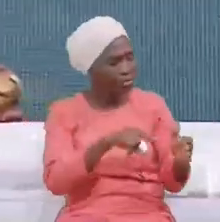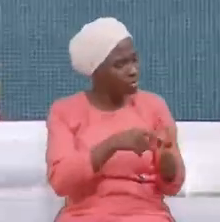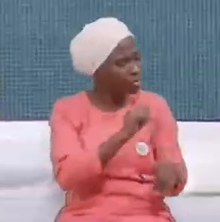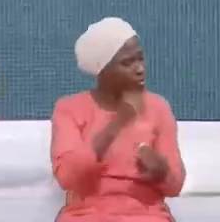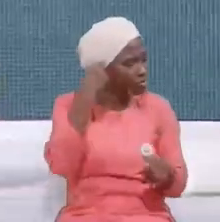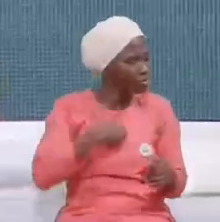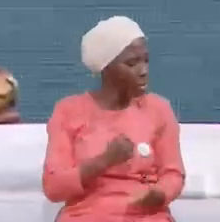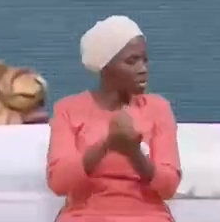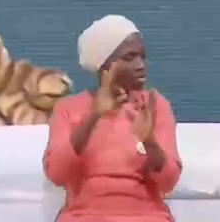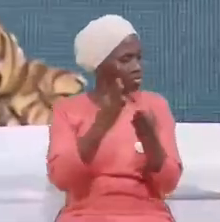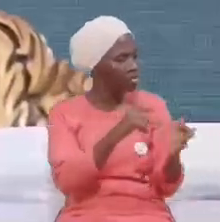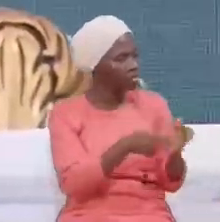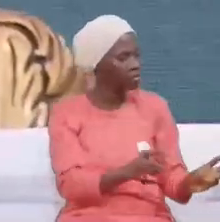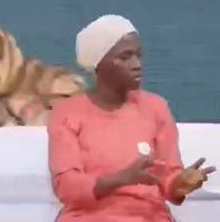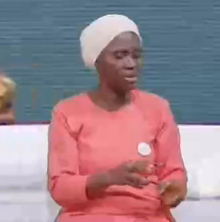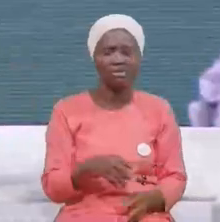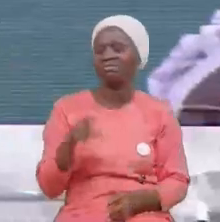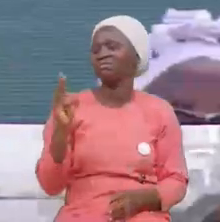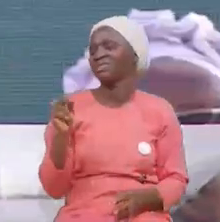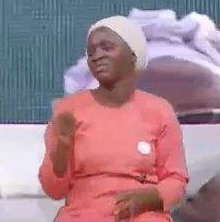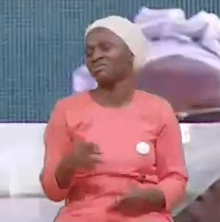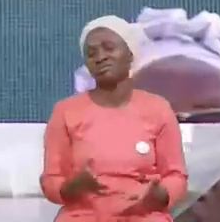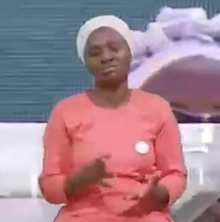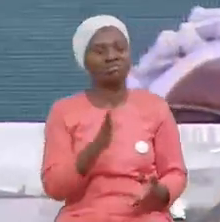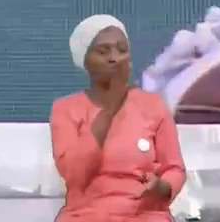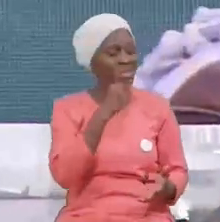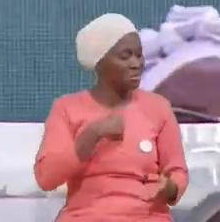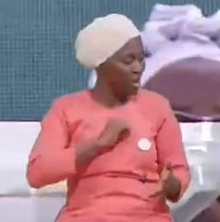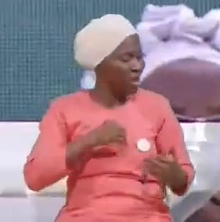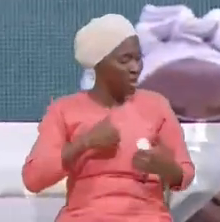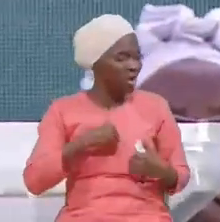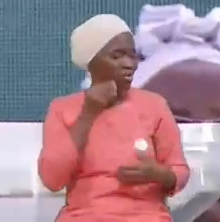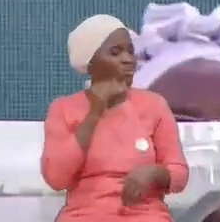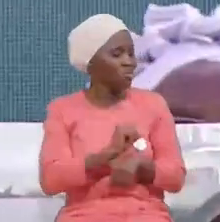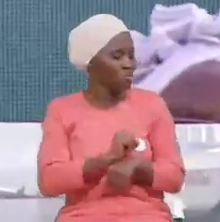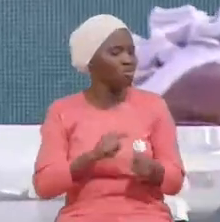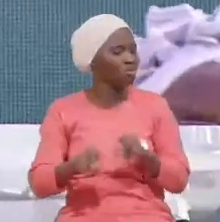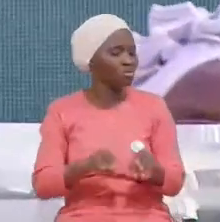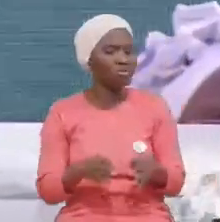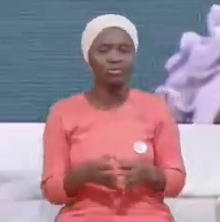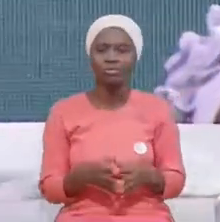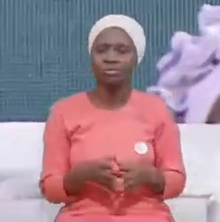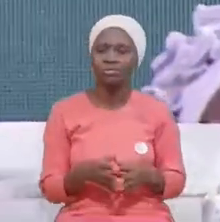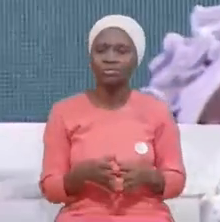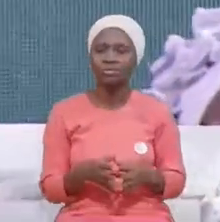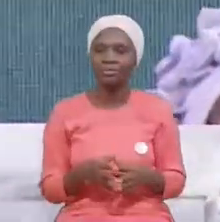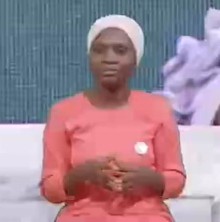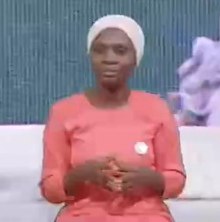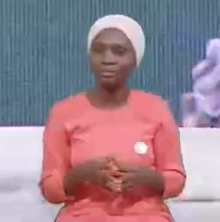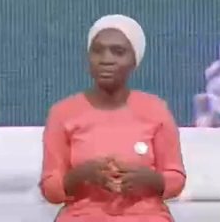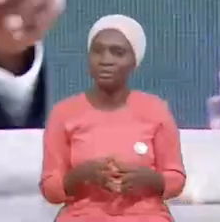Maman dit, ah, tu peux faire ça? Ah, est-ce que tu peux aider la famille? Ah non, maman, j'ai déjà beaucoup à faire.